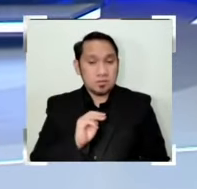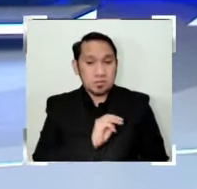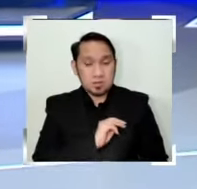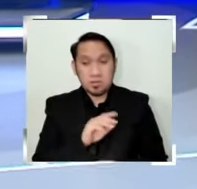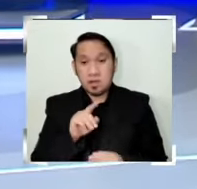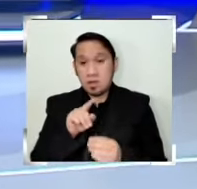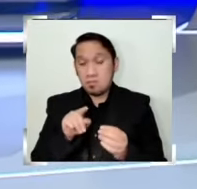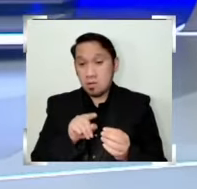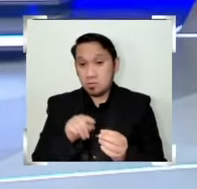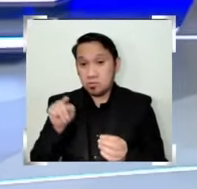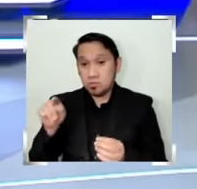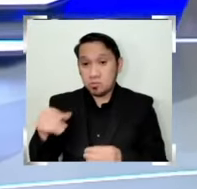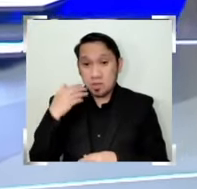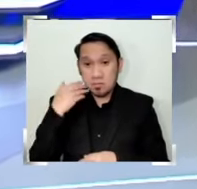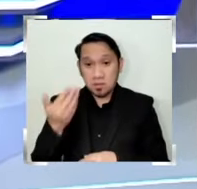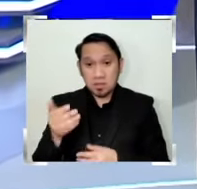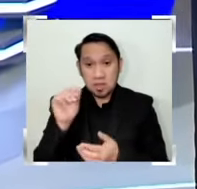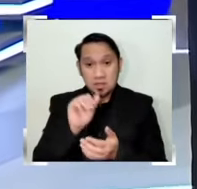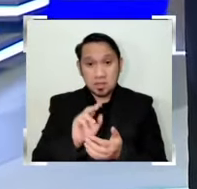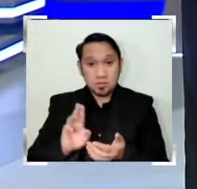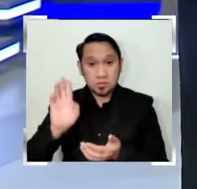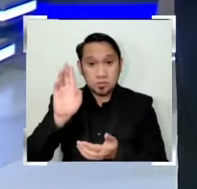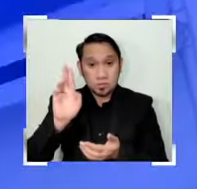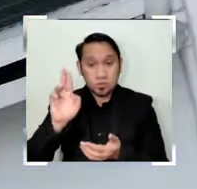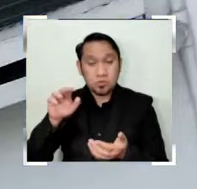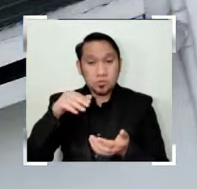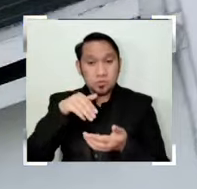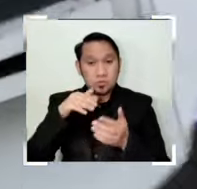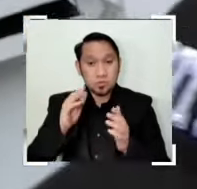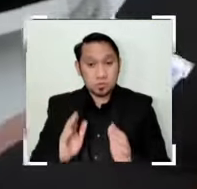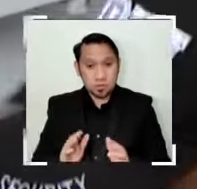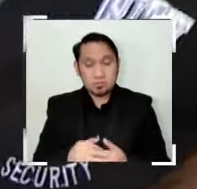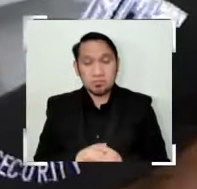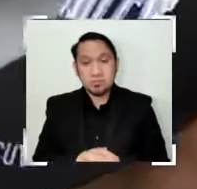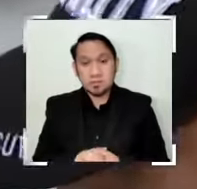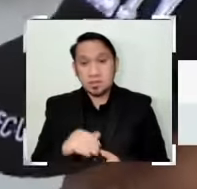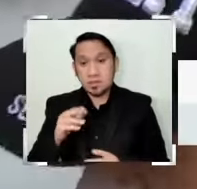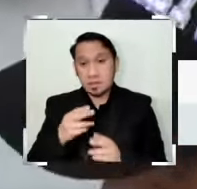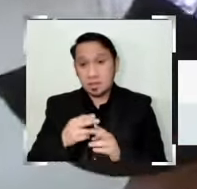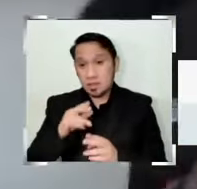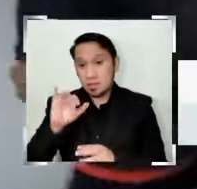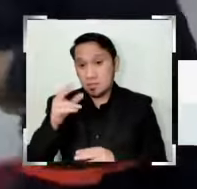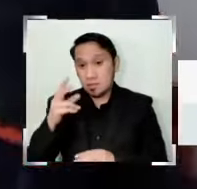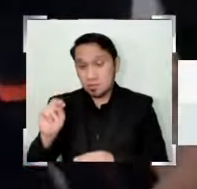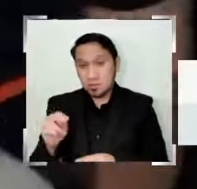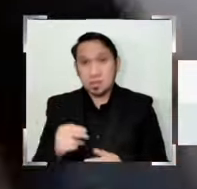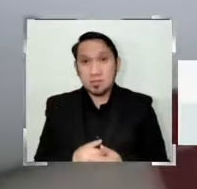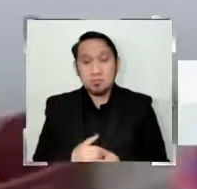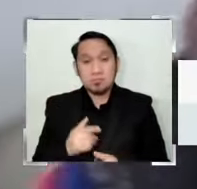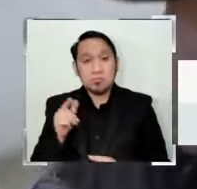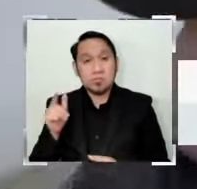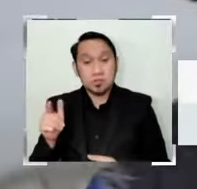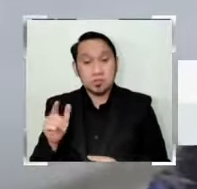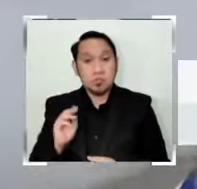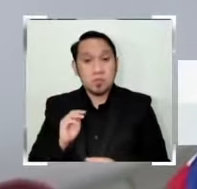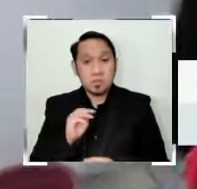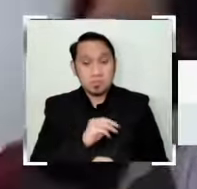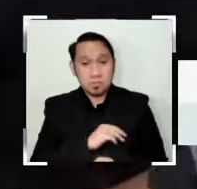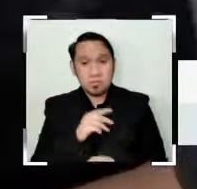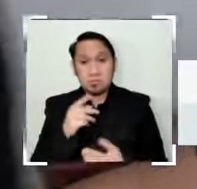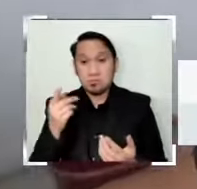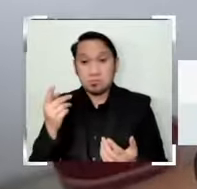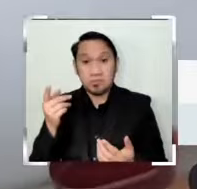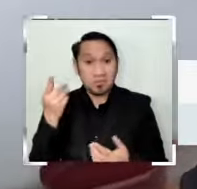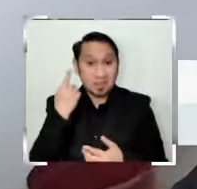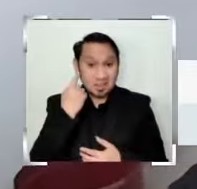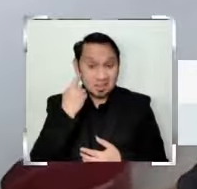Adamson University student na si John Matthew Salilig. Dumalo ang ilang miyembro sa preliminary investigation kanina. Naghain